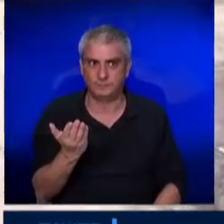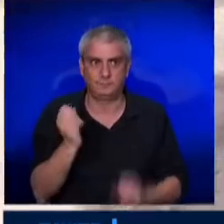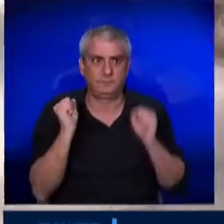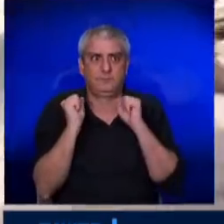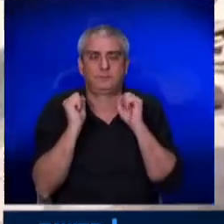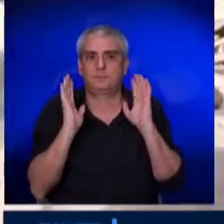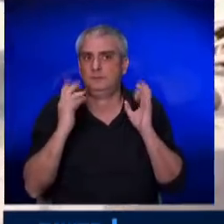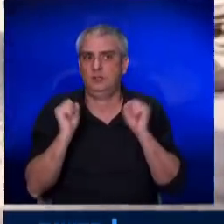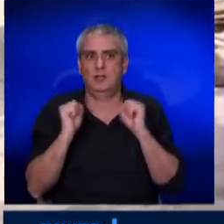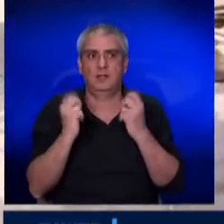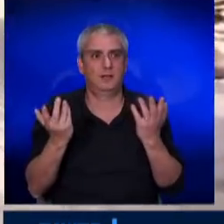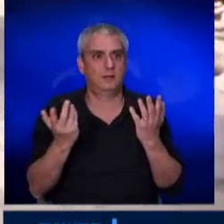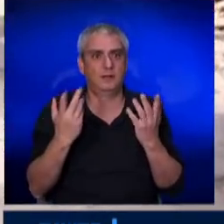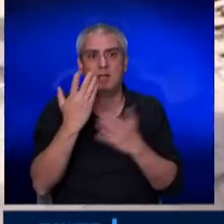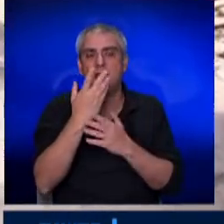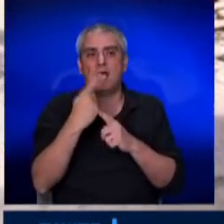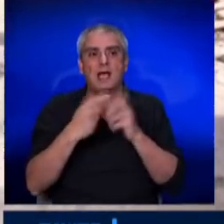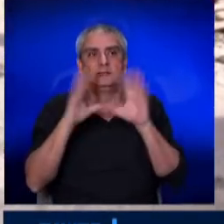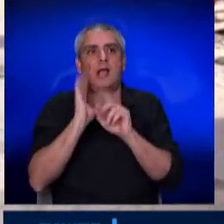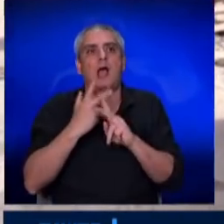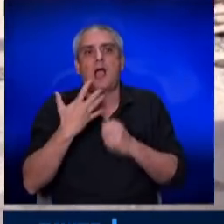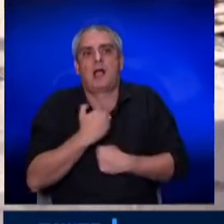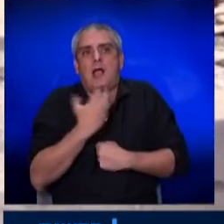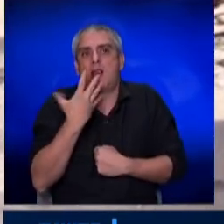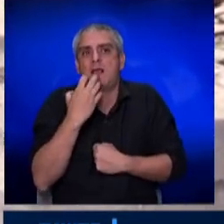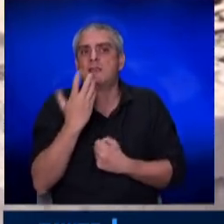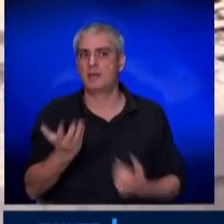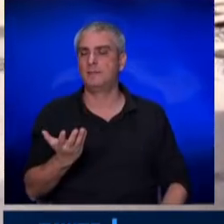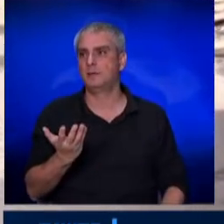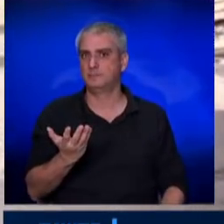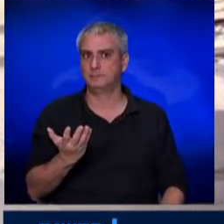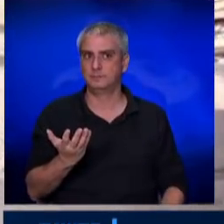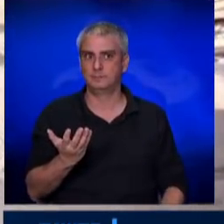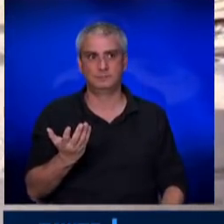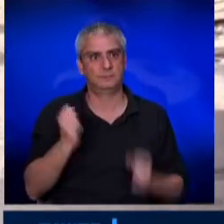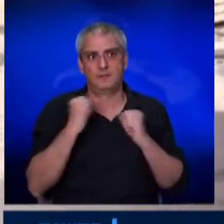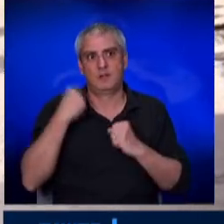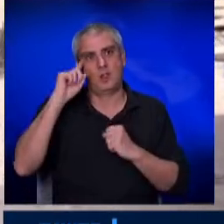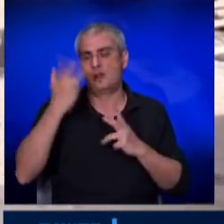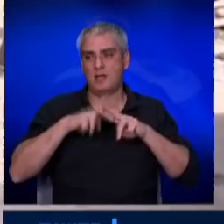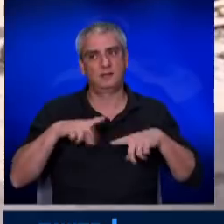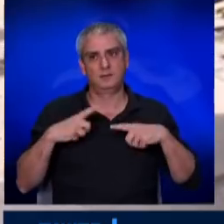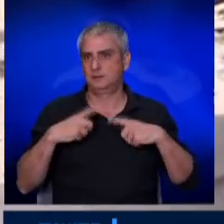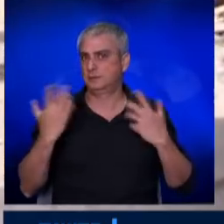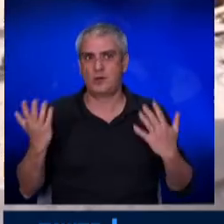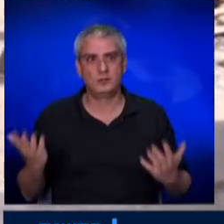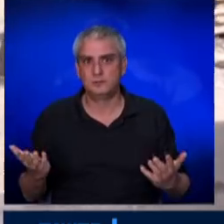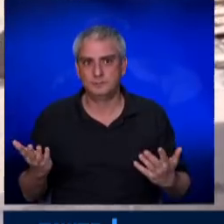Холодно, холодно, уже так просто. Пока нагреешься, полночи пройдет. Идешь вообще, страшное дело. Вылезешь с того